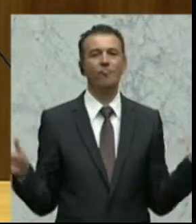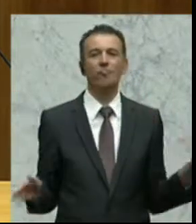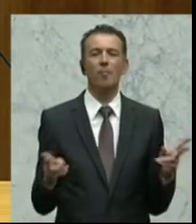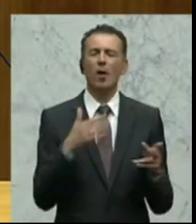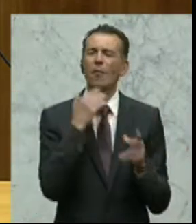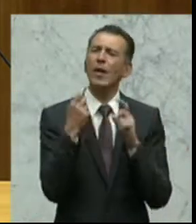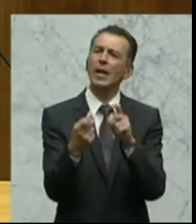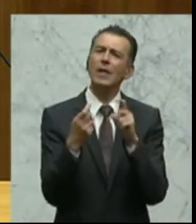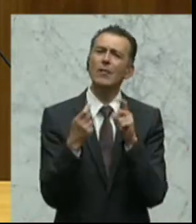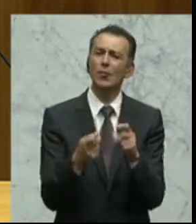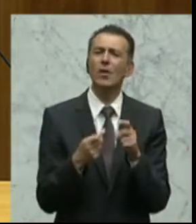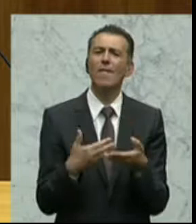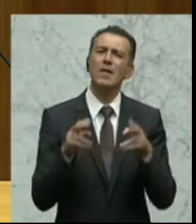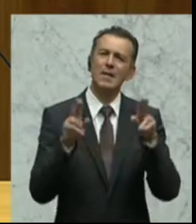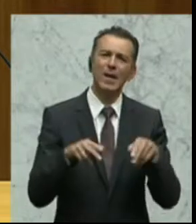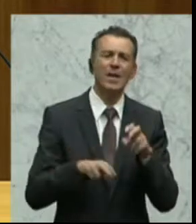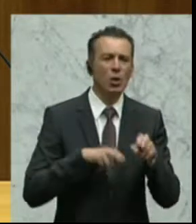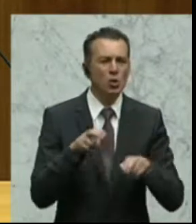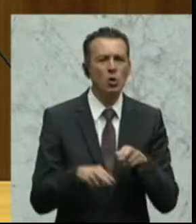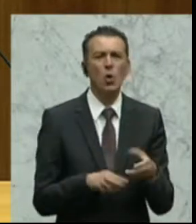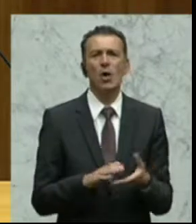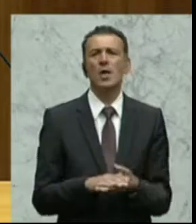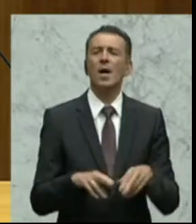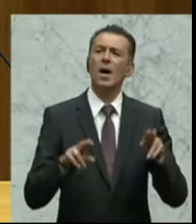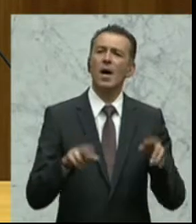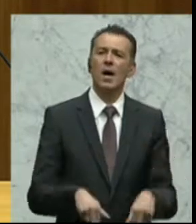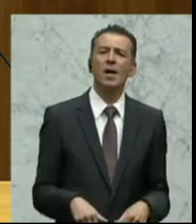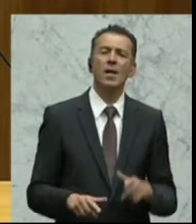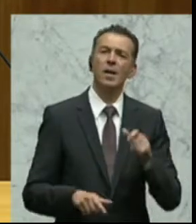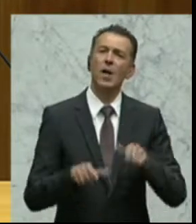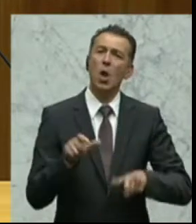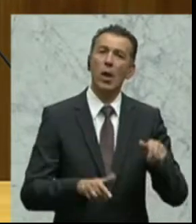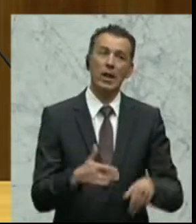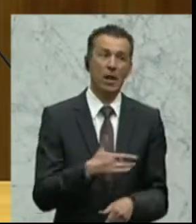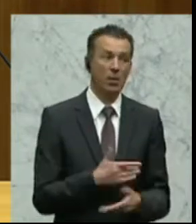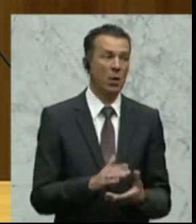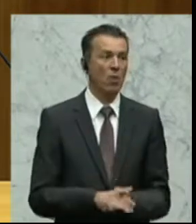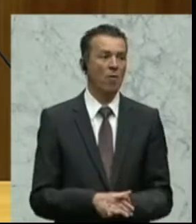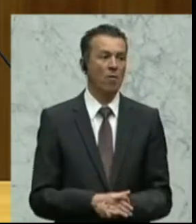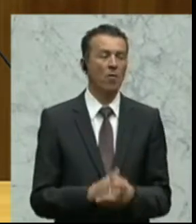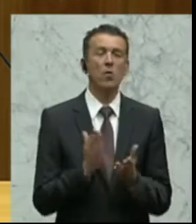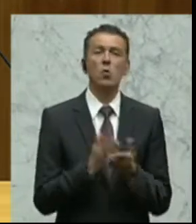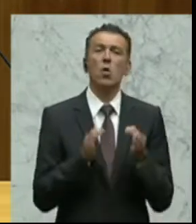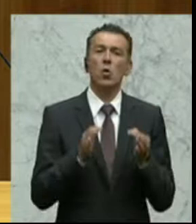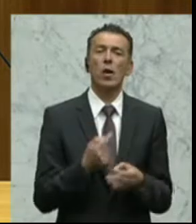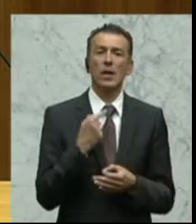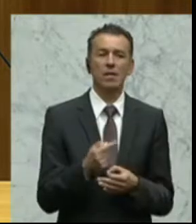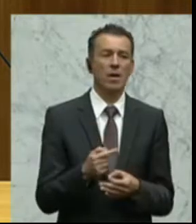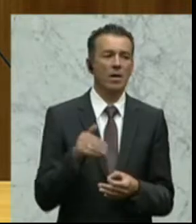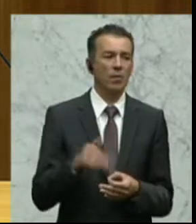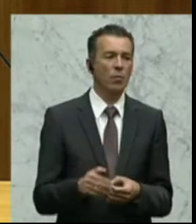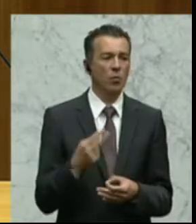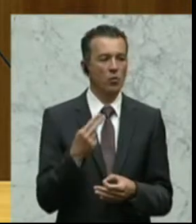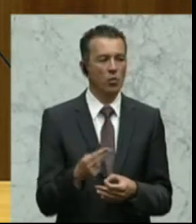welches die richtige Steuer ist und welche die richtigen Leute trifft. Aber es wurde hier schon korrekterweise gesagt, wir müssen mal schauen, wovon